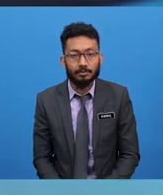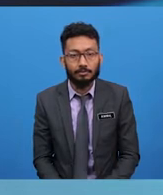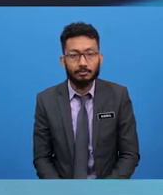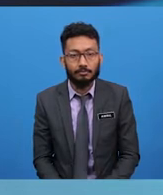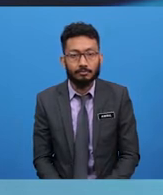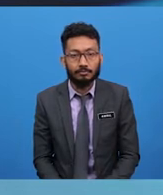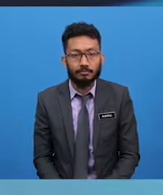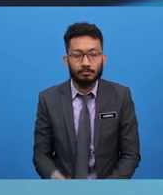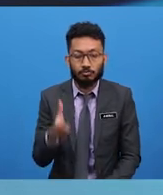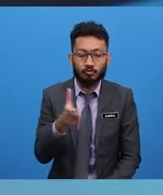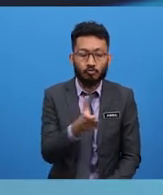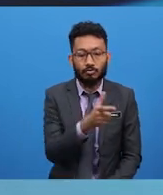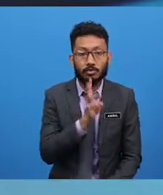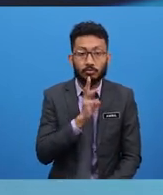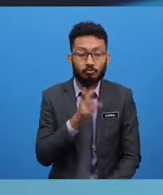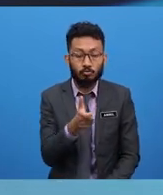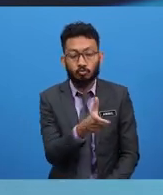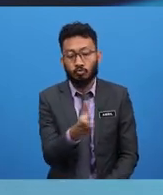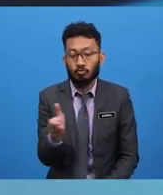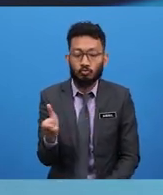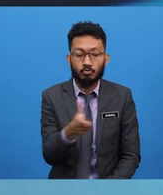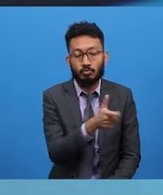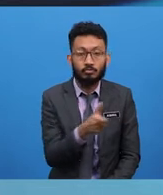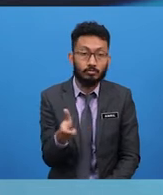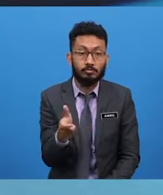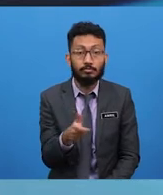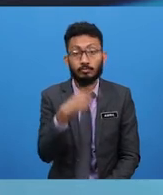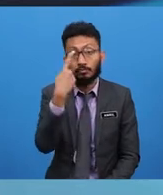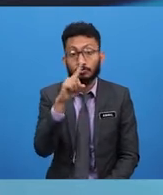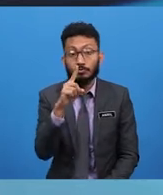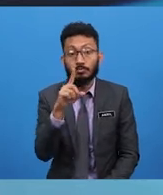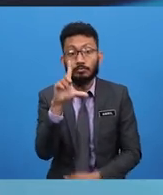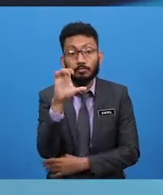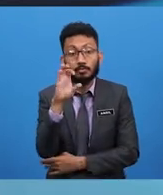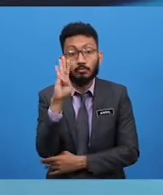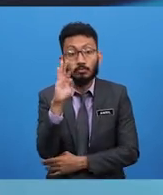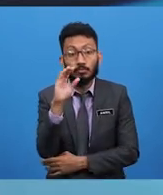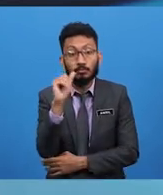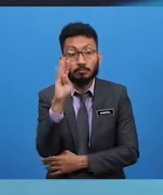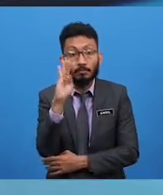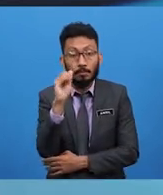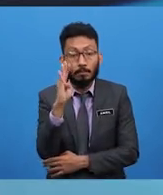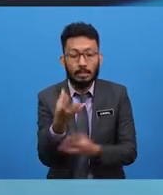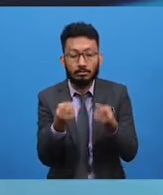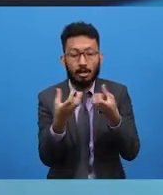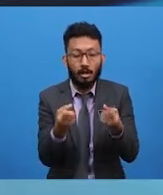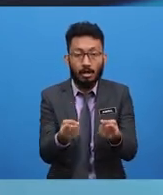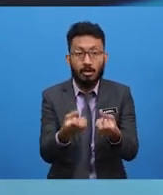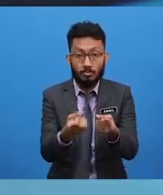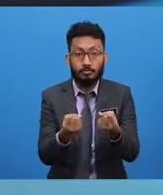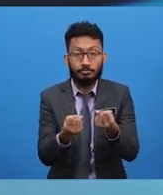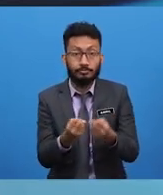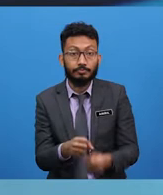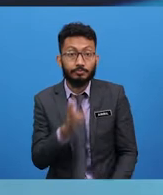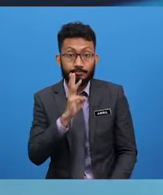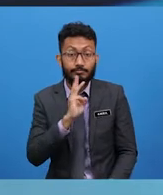Penyembur air digunakan untuk melembapkan kain supaya warna mudah serap